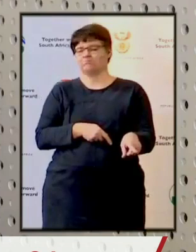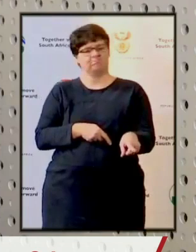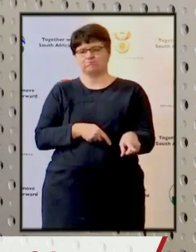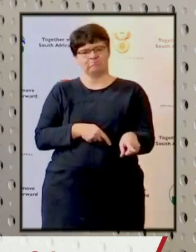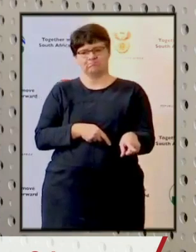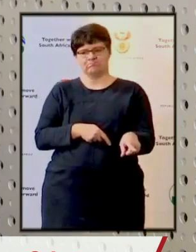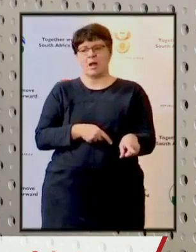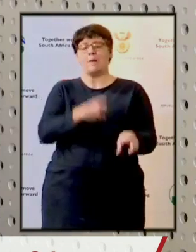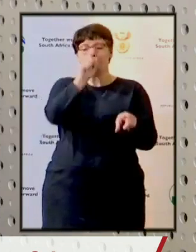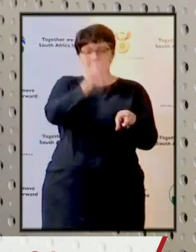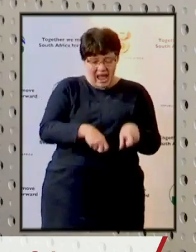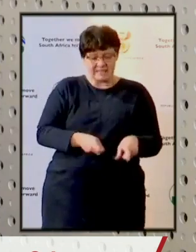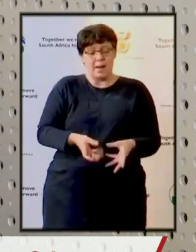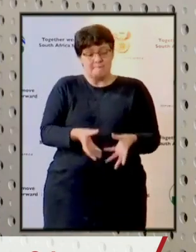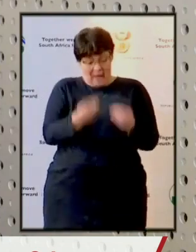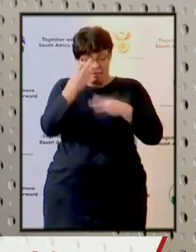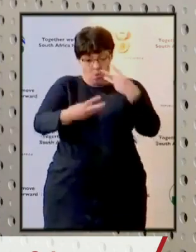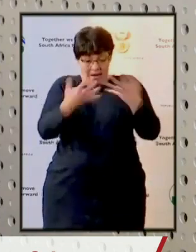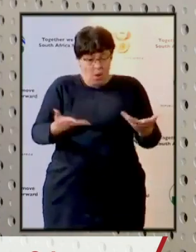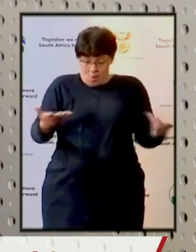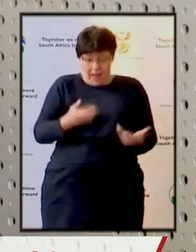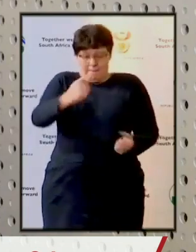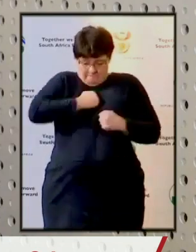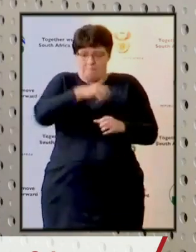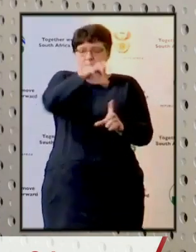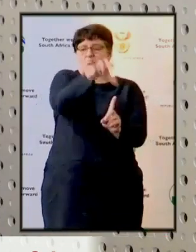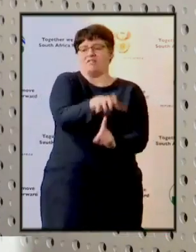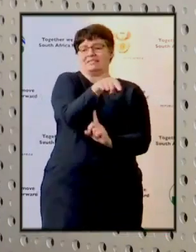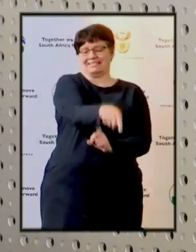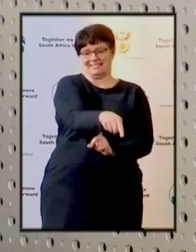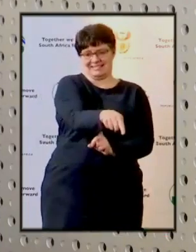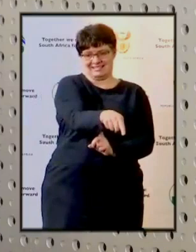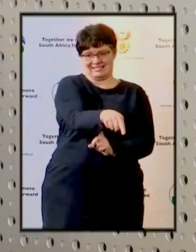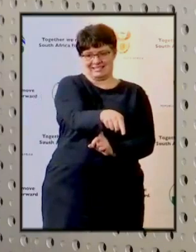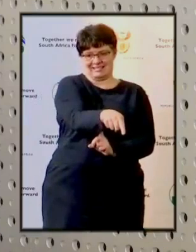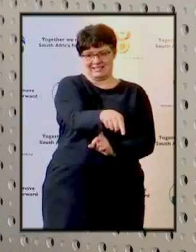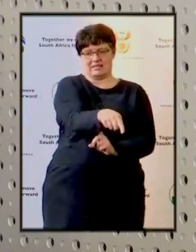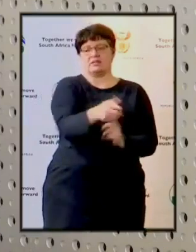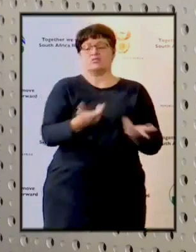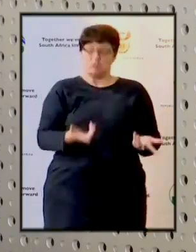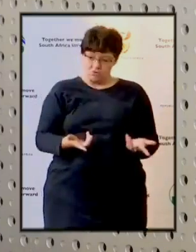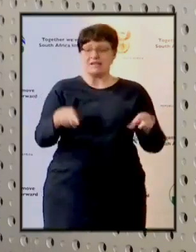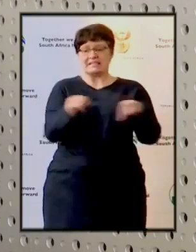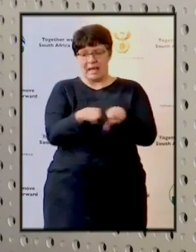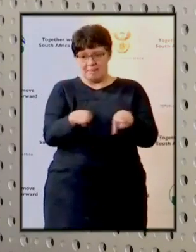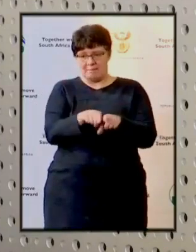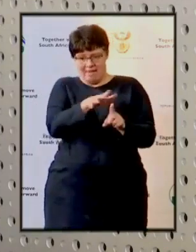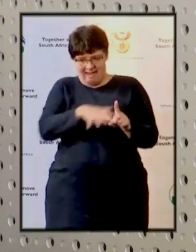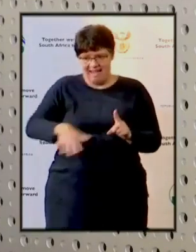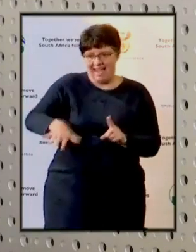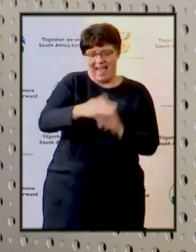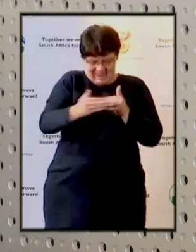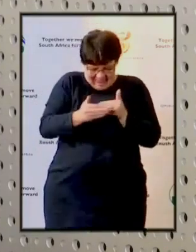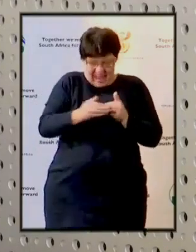basebenzi besikhashana kulezo zifundazwe ezikuzo nakulezo zindawo eziseduzane